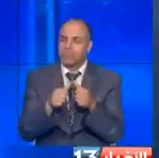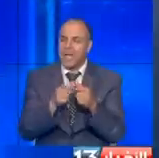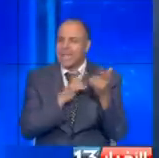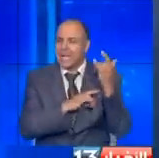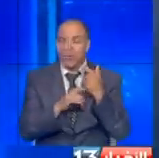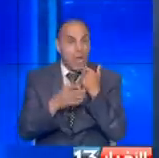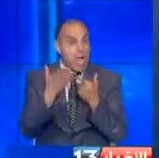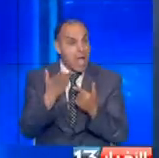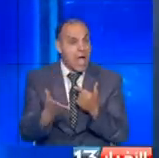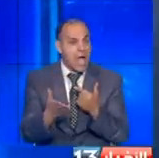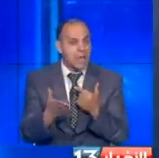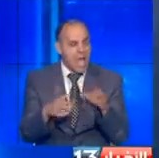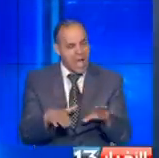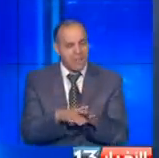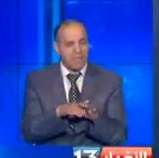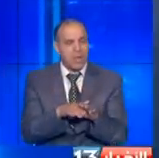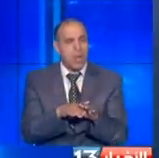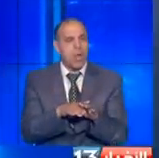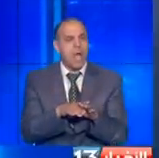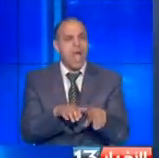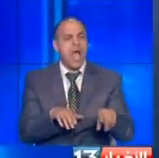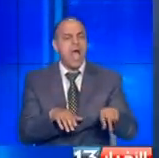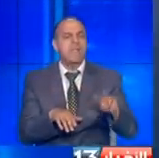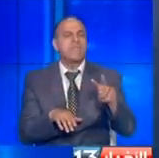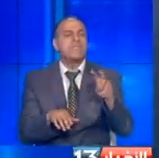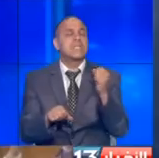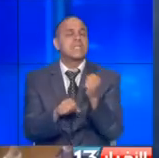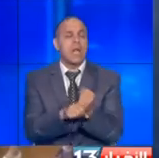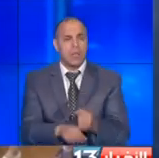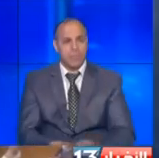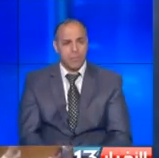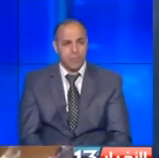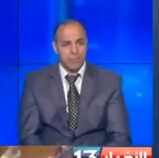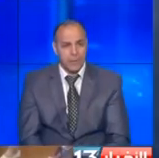التقليدية التي يتم الاحتفال بها منذ 2000 عام.